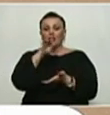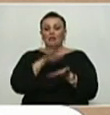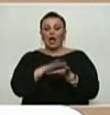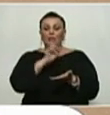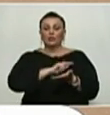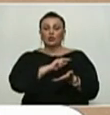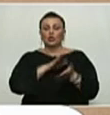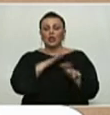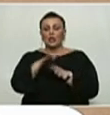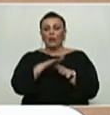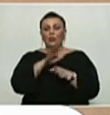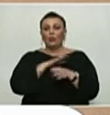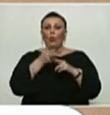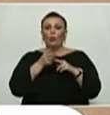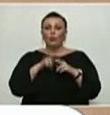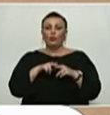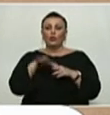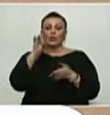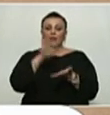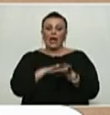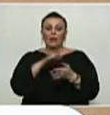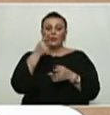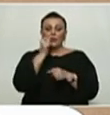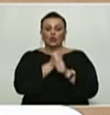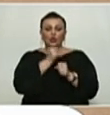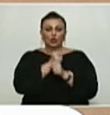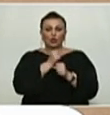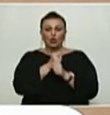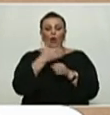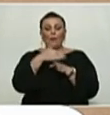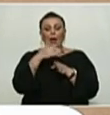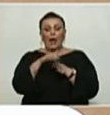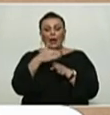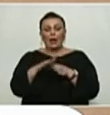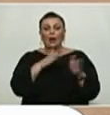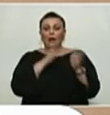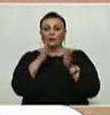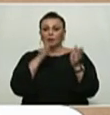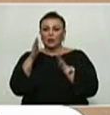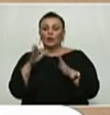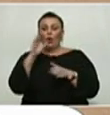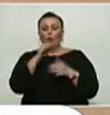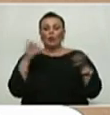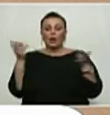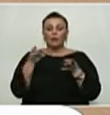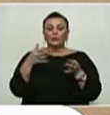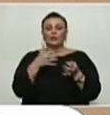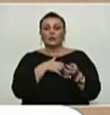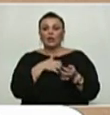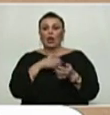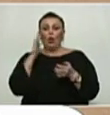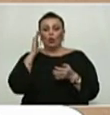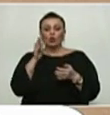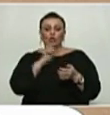təmin olunubdur. Bu da bir daimi prosesdir. Bu növbəti mərhələlərdə də onların ehtiyacları, istəkləri çıxdıqca